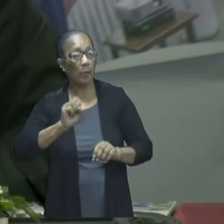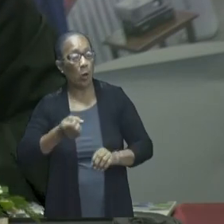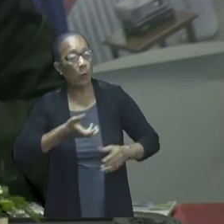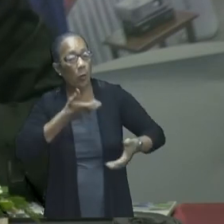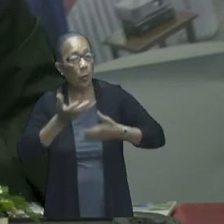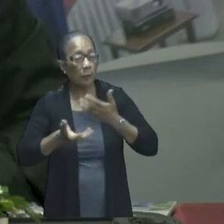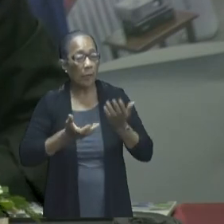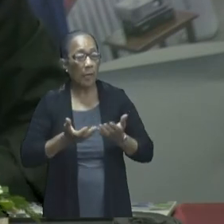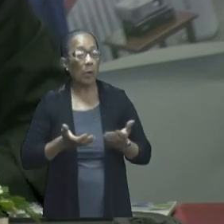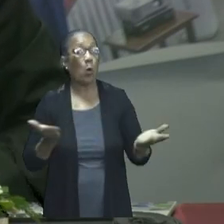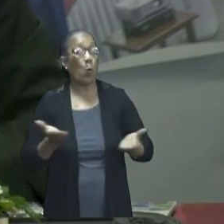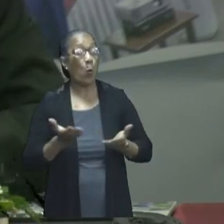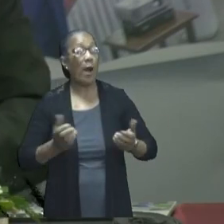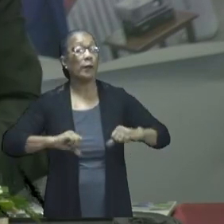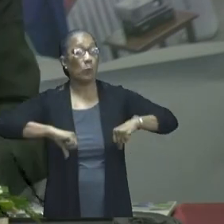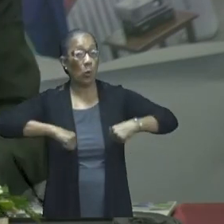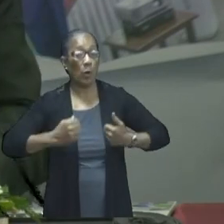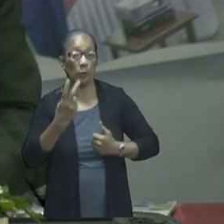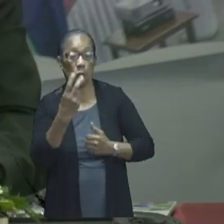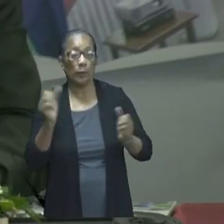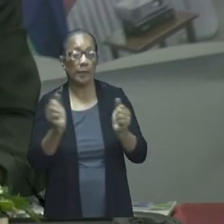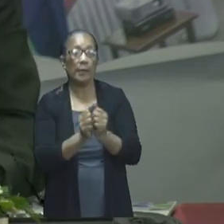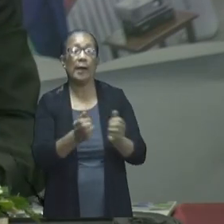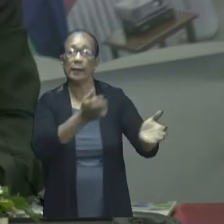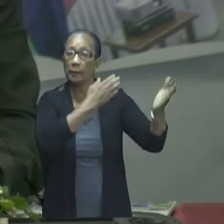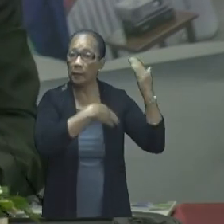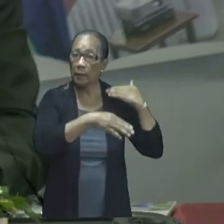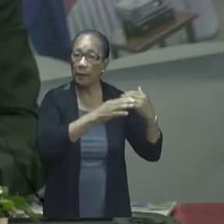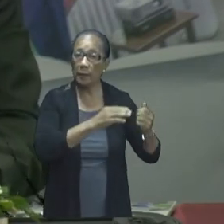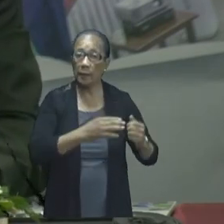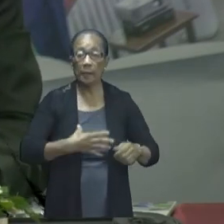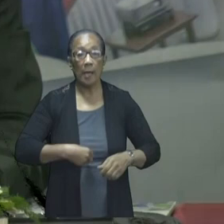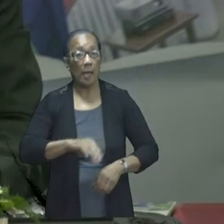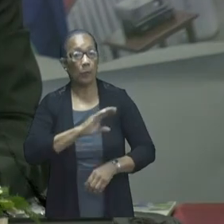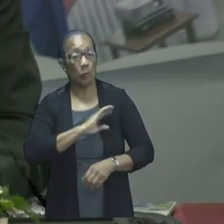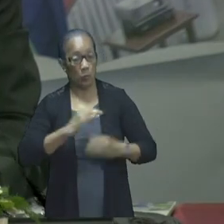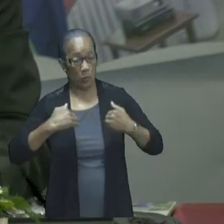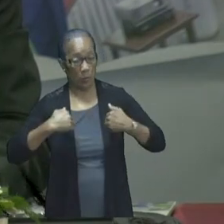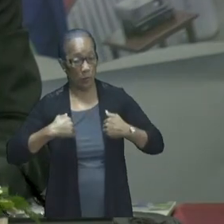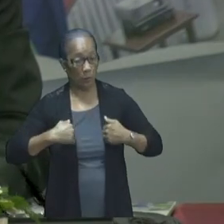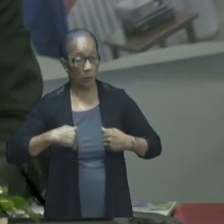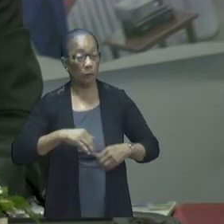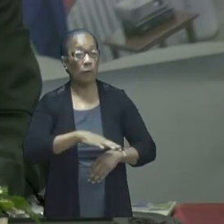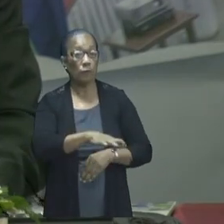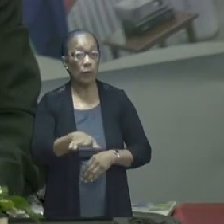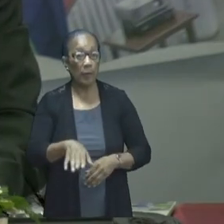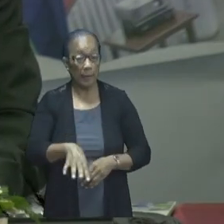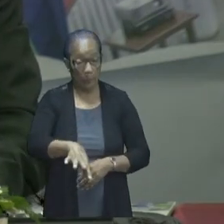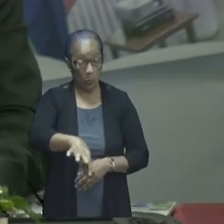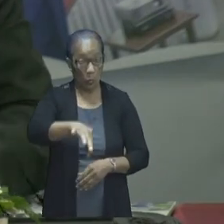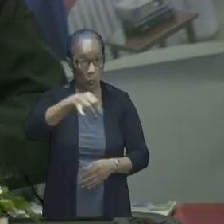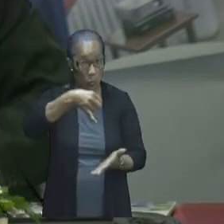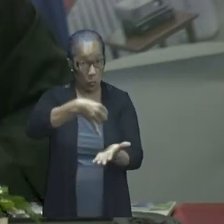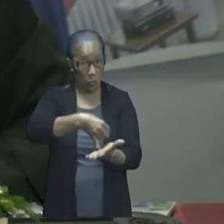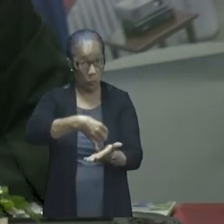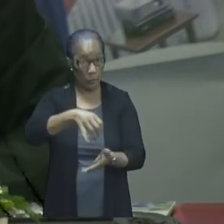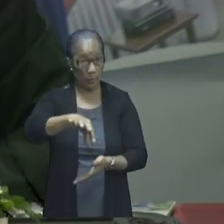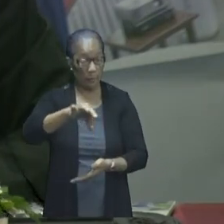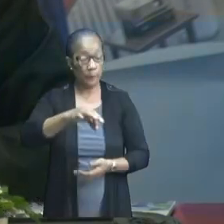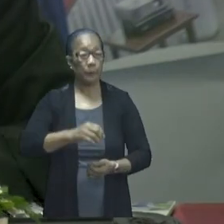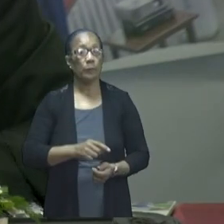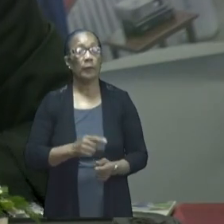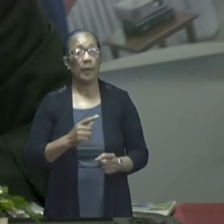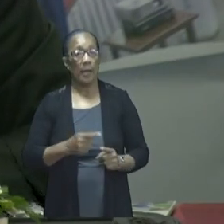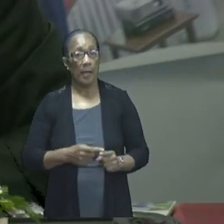geleden waarbij het volk en uitspraak gedaan heeft met als aan verkiezing en